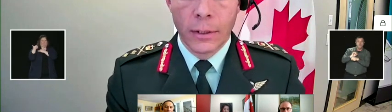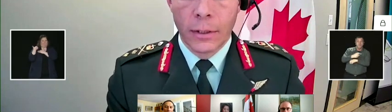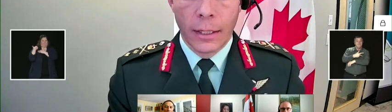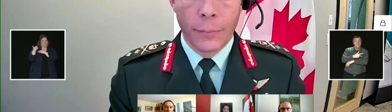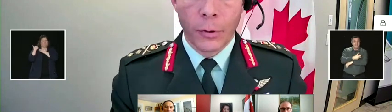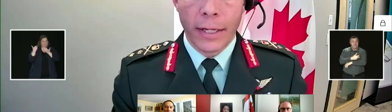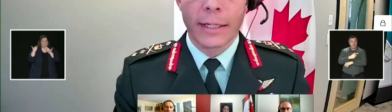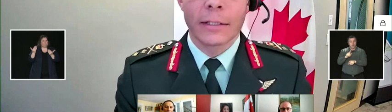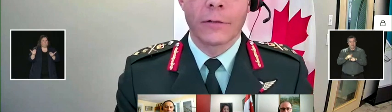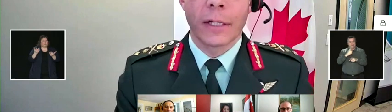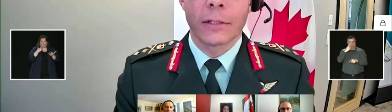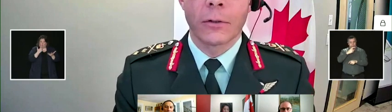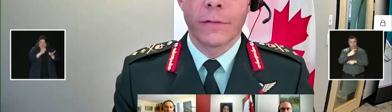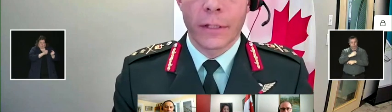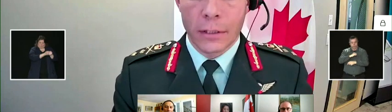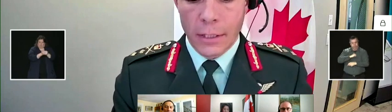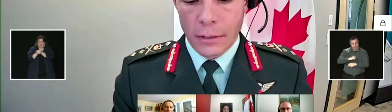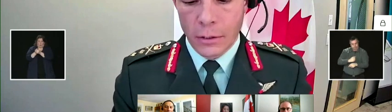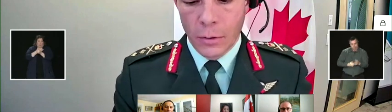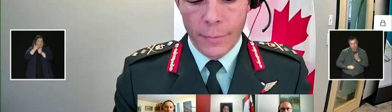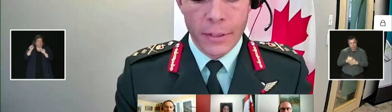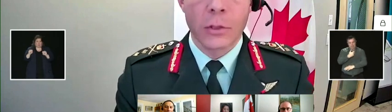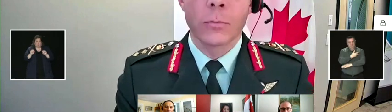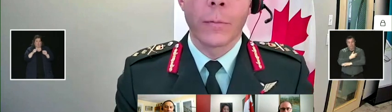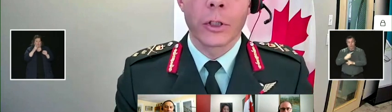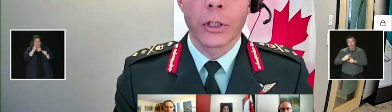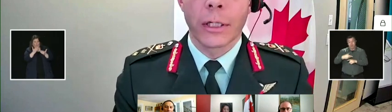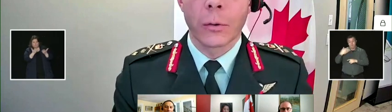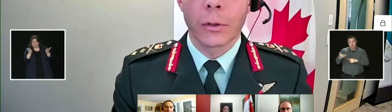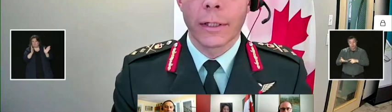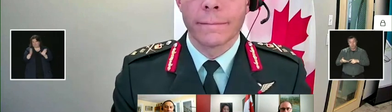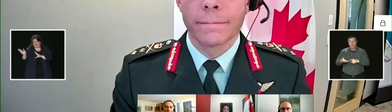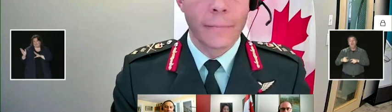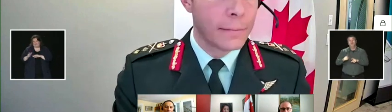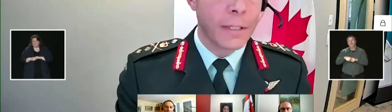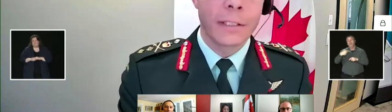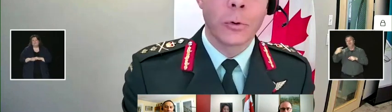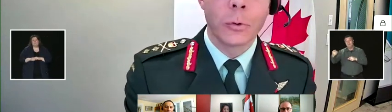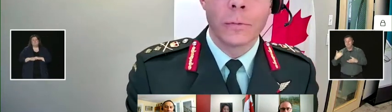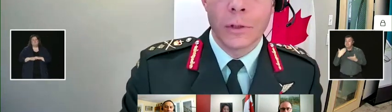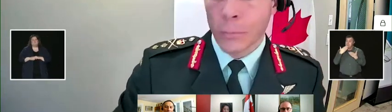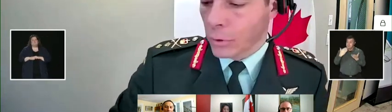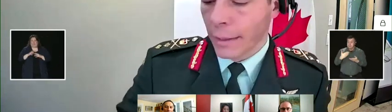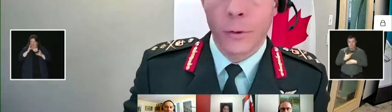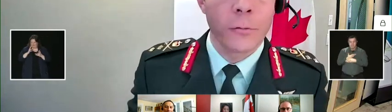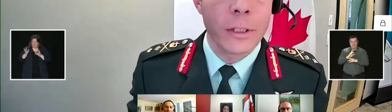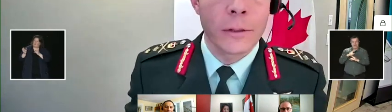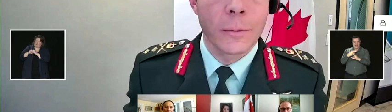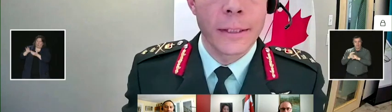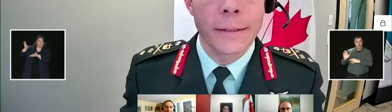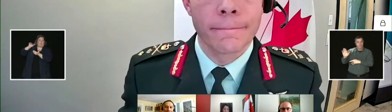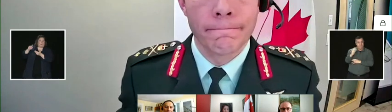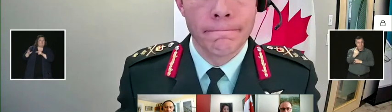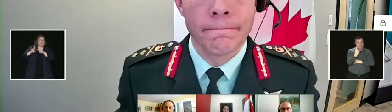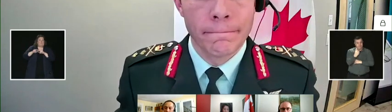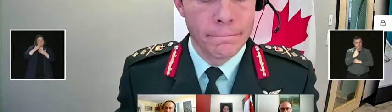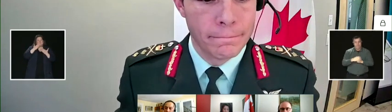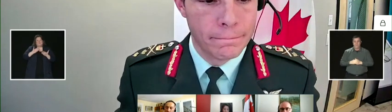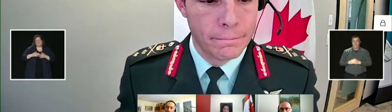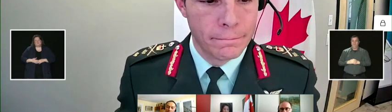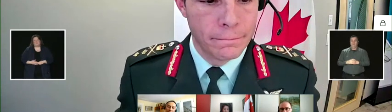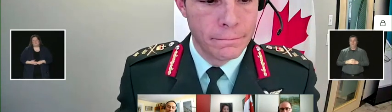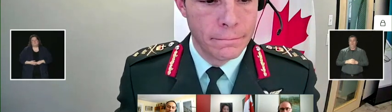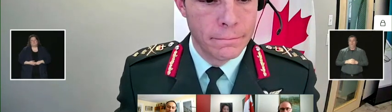vaccination et pour l'intensification de la vaccination à partir du mois prochain et au-delà. Merci beaucoup. Disposé à répondre à vos questions maintenant.